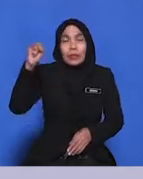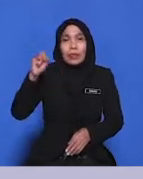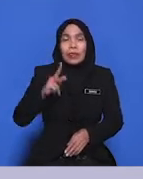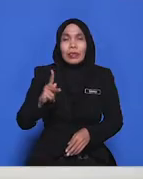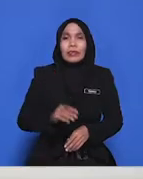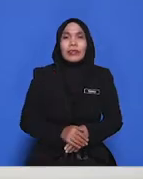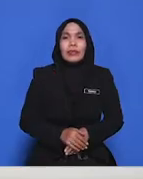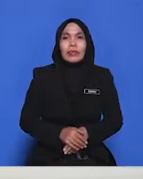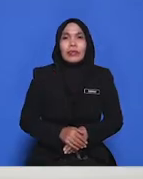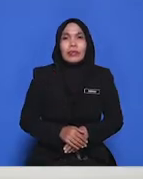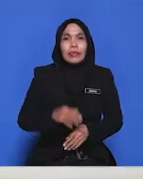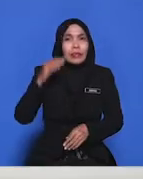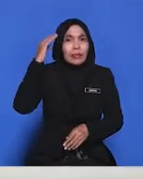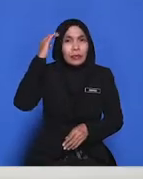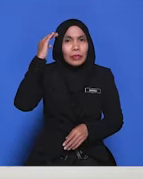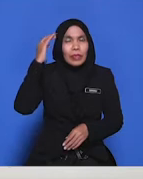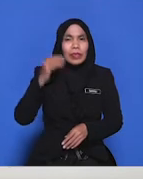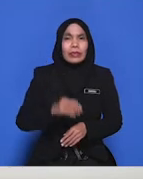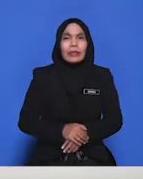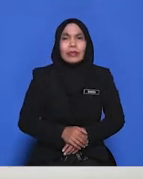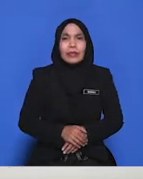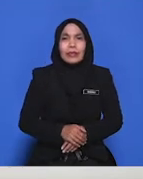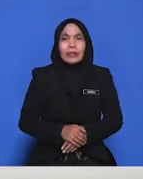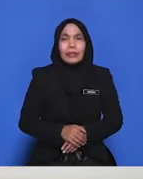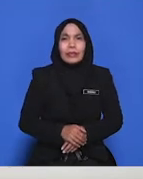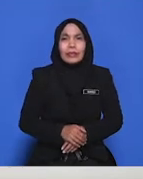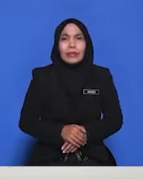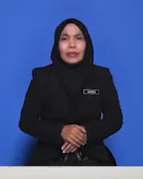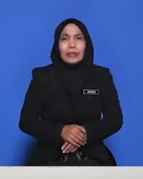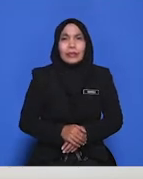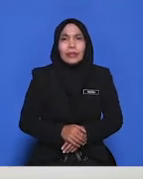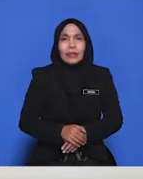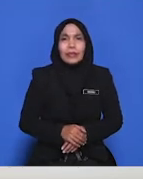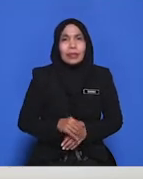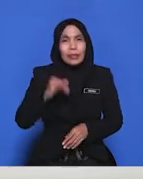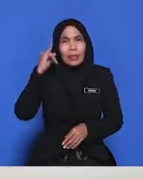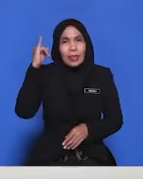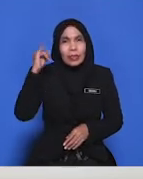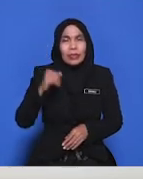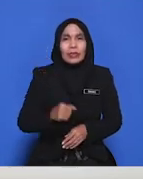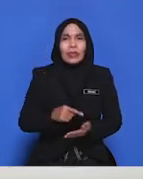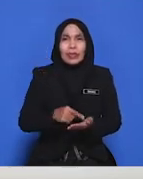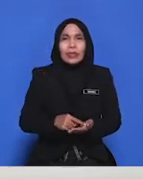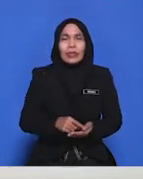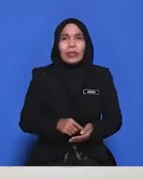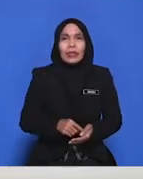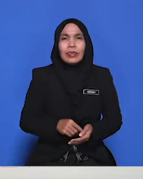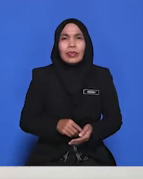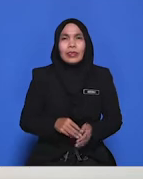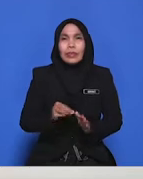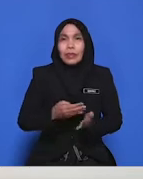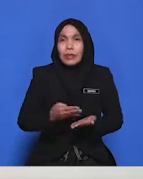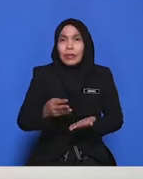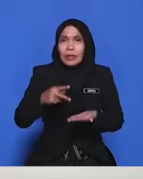penjajahan. Idea Islah yang dibawa oleh As-Sayyid Jamaluddin Al-Afghani memberikan kesan yang besar kepada